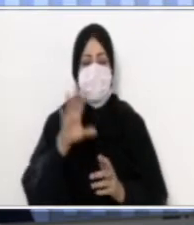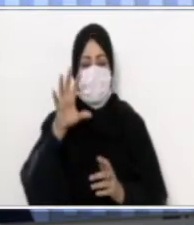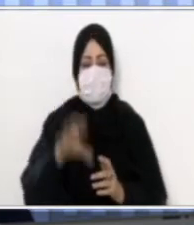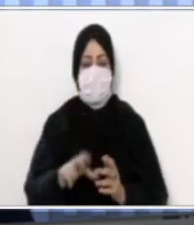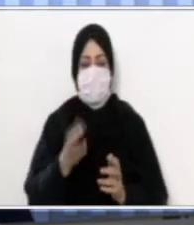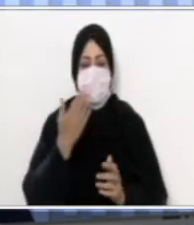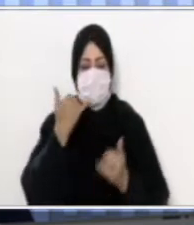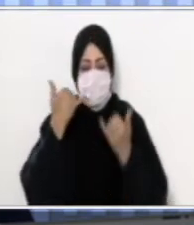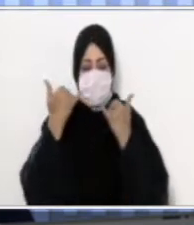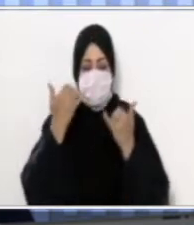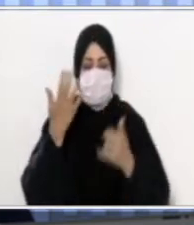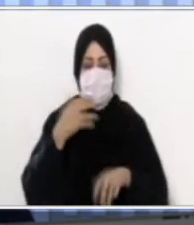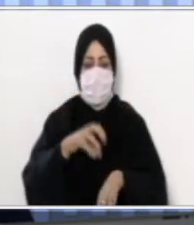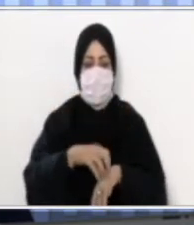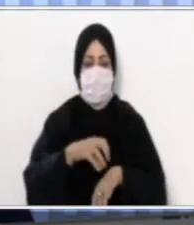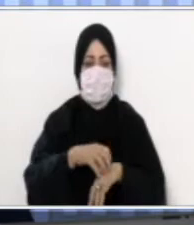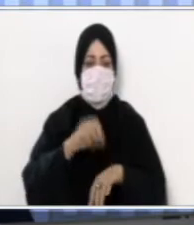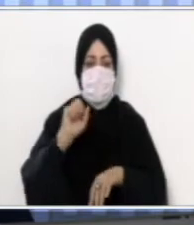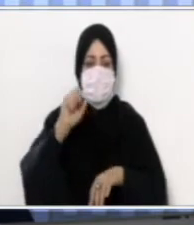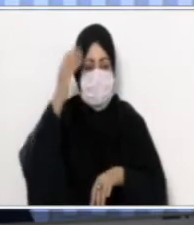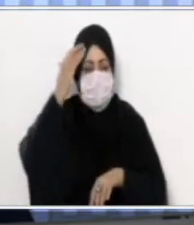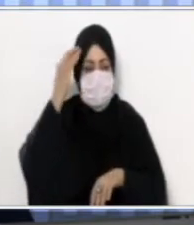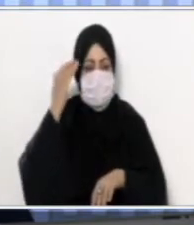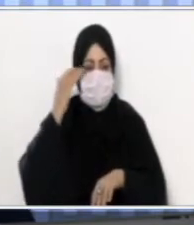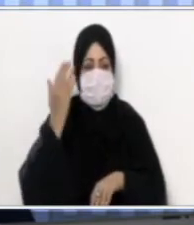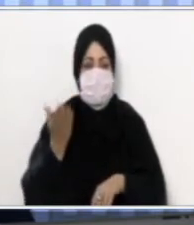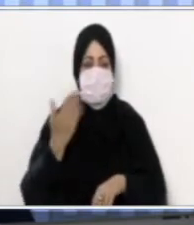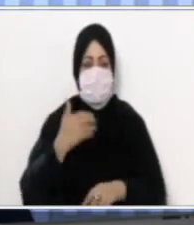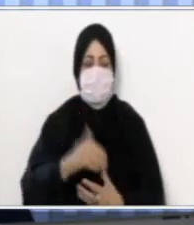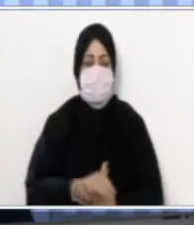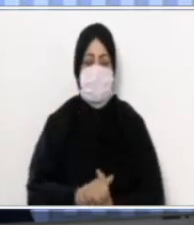نعم تفضلي أخت حليمة. أنا شيخ